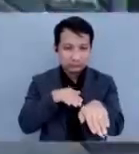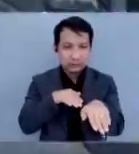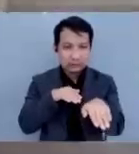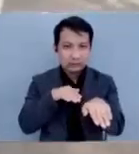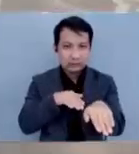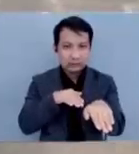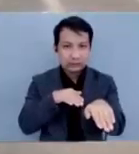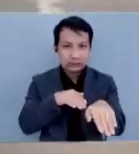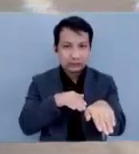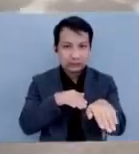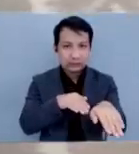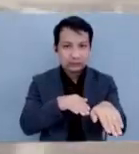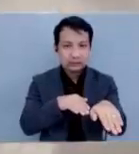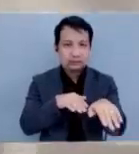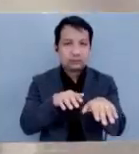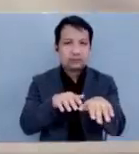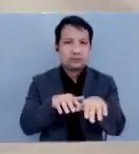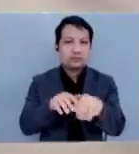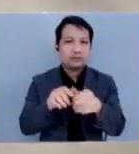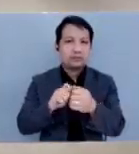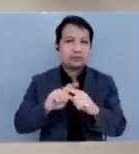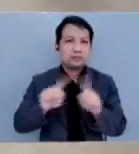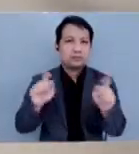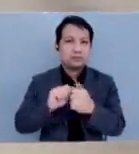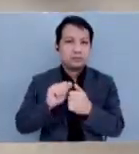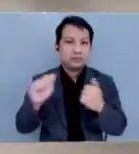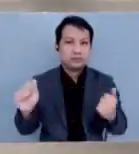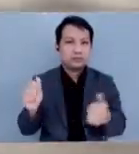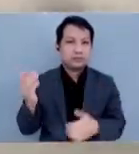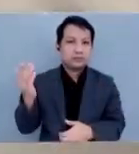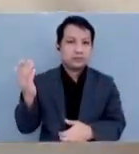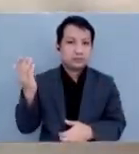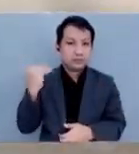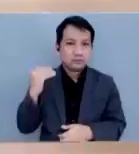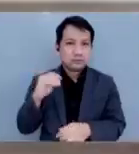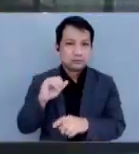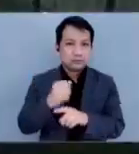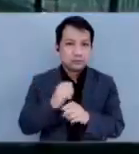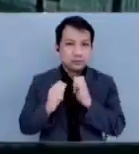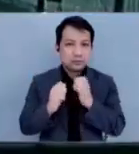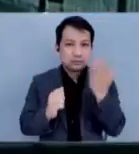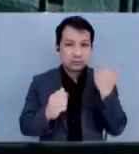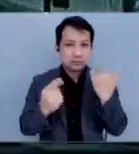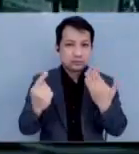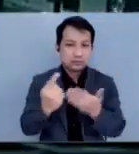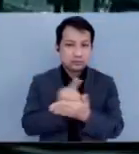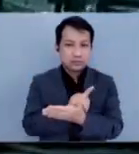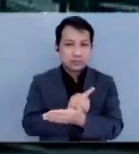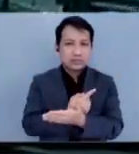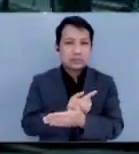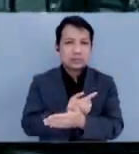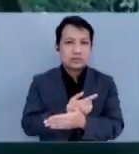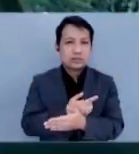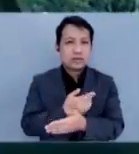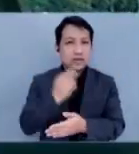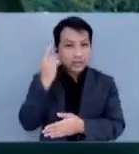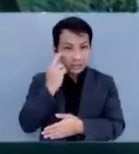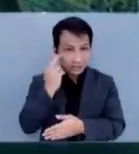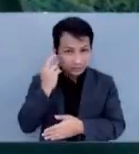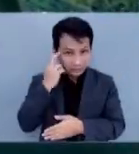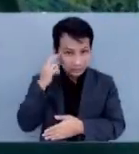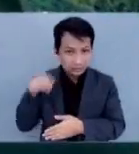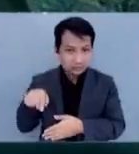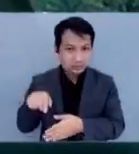sasakyan. Malayong malayo sa kung gaano kaluwag ang EDSA nitong weekend. Ang isa sa mga itinuturong dahilan ng pagsikip